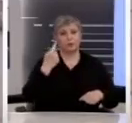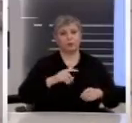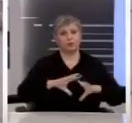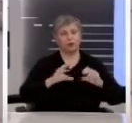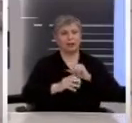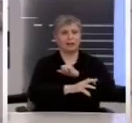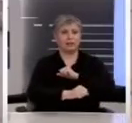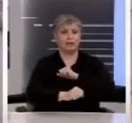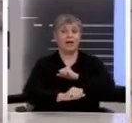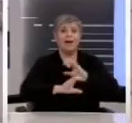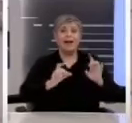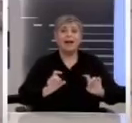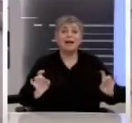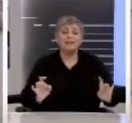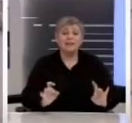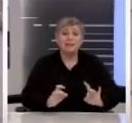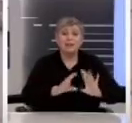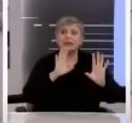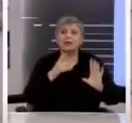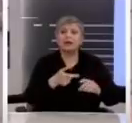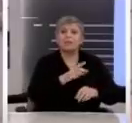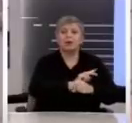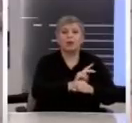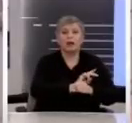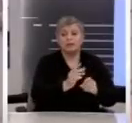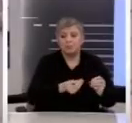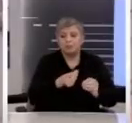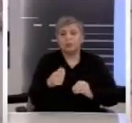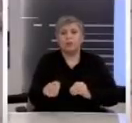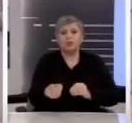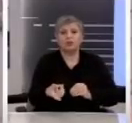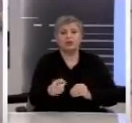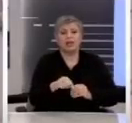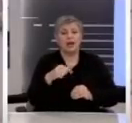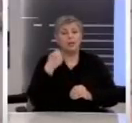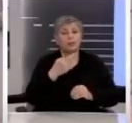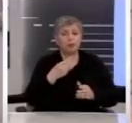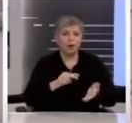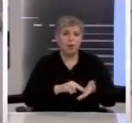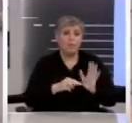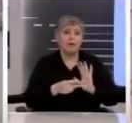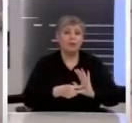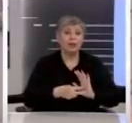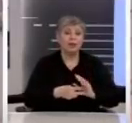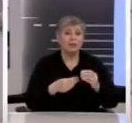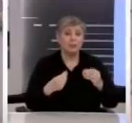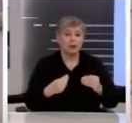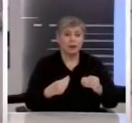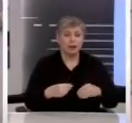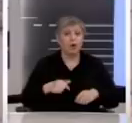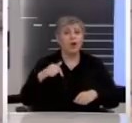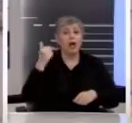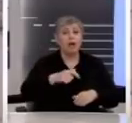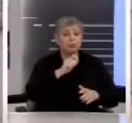Επομένως, εάν περιέλθει στα χέρια οποιοδήποτε τρίτου έγγραφο, παρακαλώ προσέξτε, το οποίο καλύπτεται από το